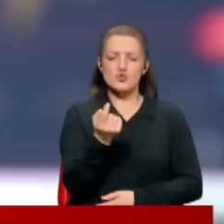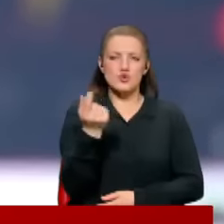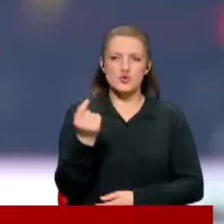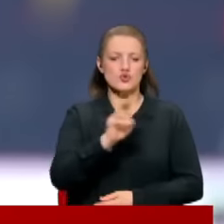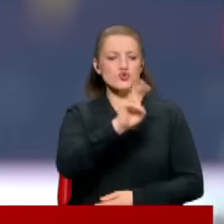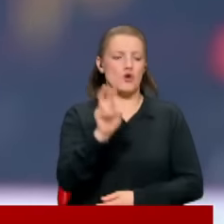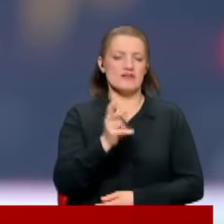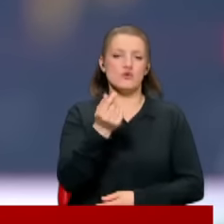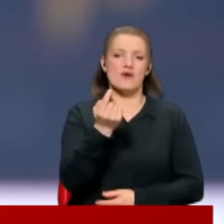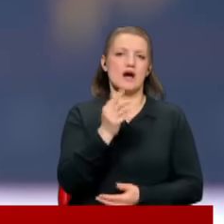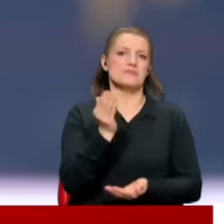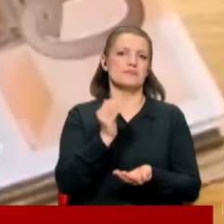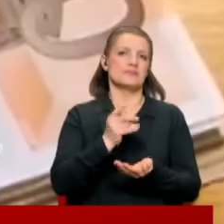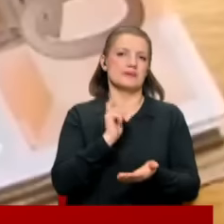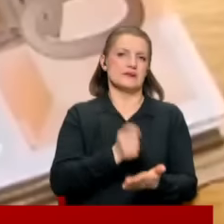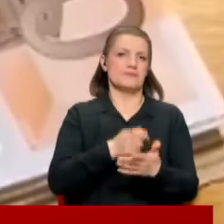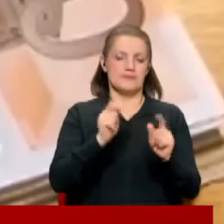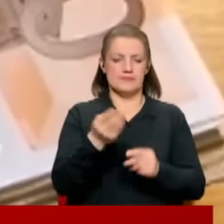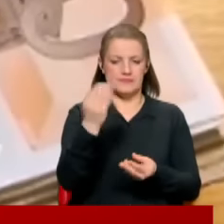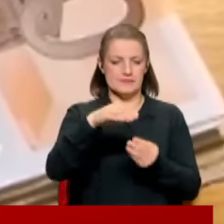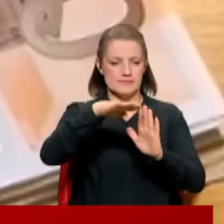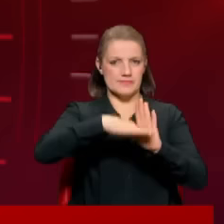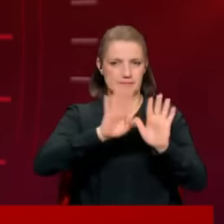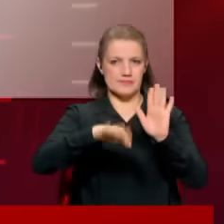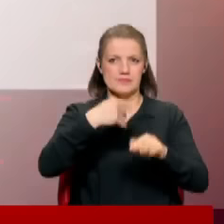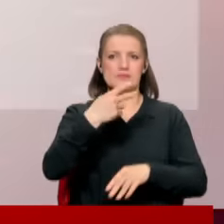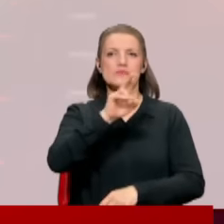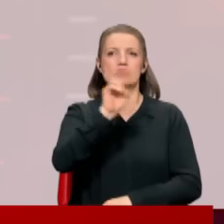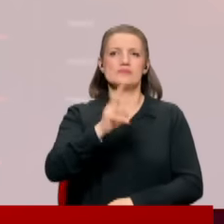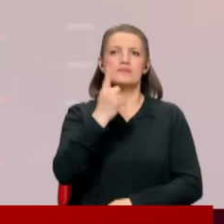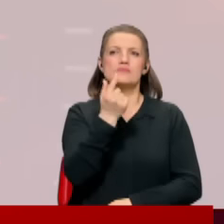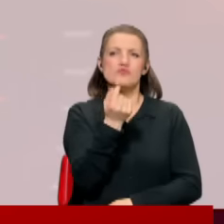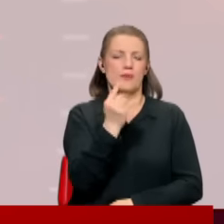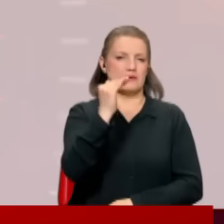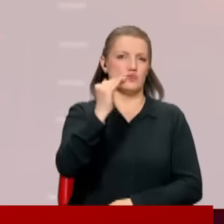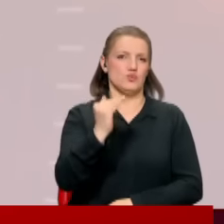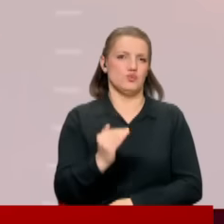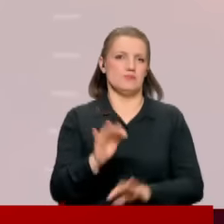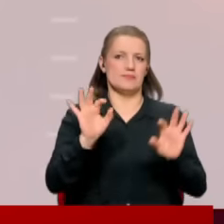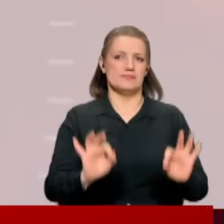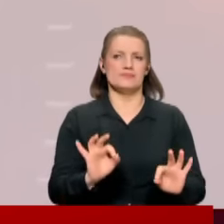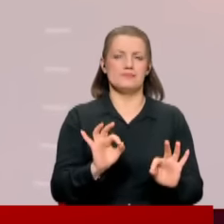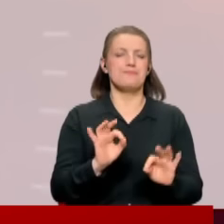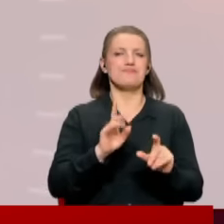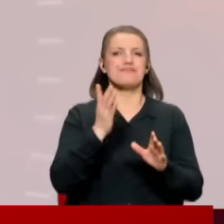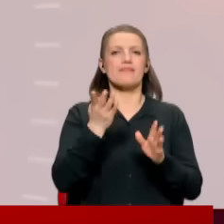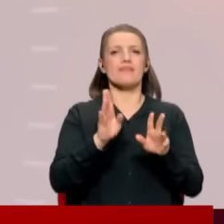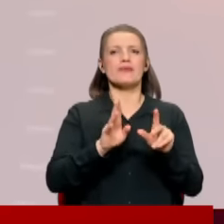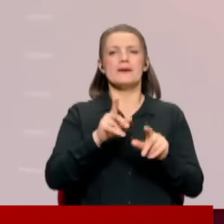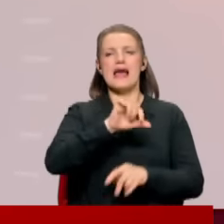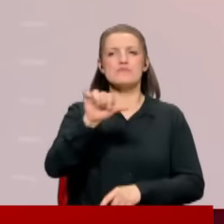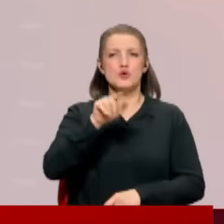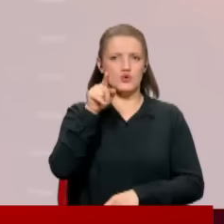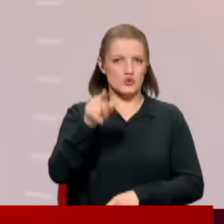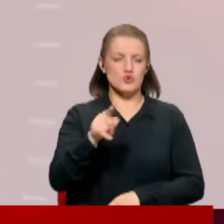miktarda dövizden yana yapıyor tercihini. Faiz indiriminden sonra dövizde de bir miktar düşüş yaşandı. Kapalı çarşıdaki ayaklı